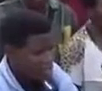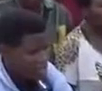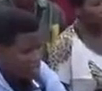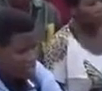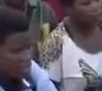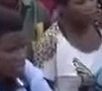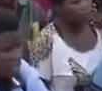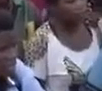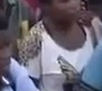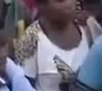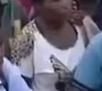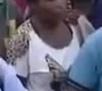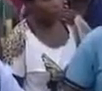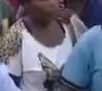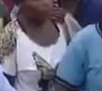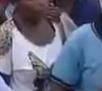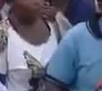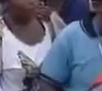iteka